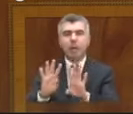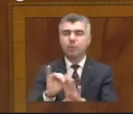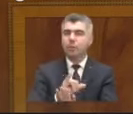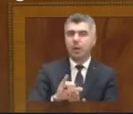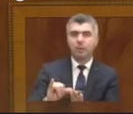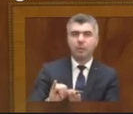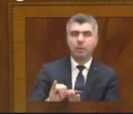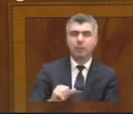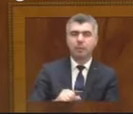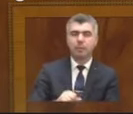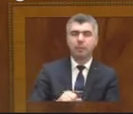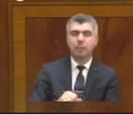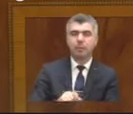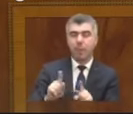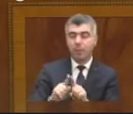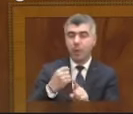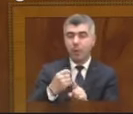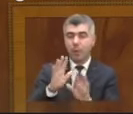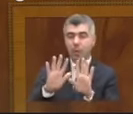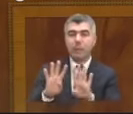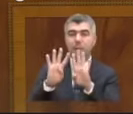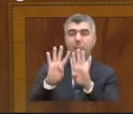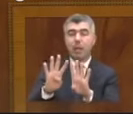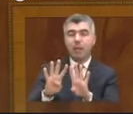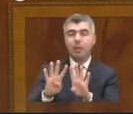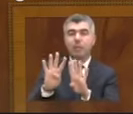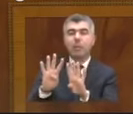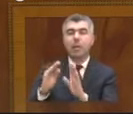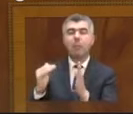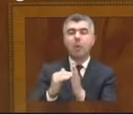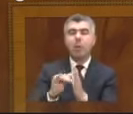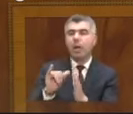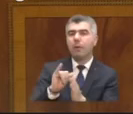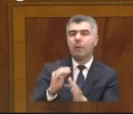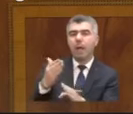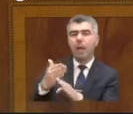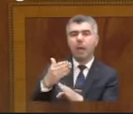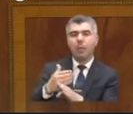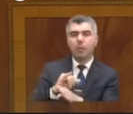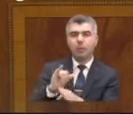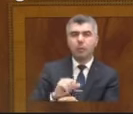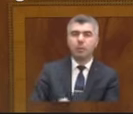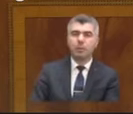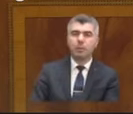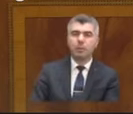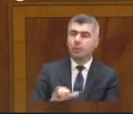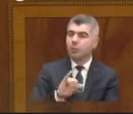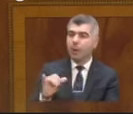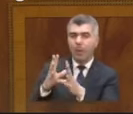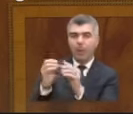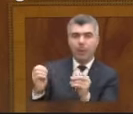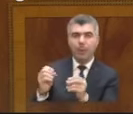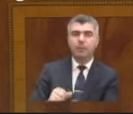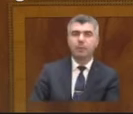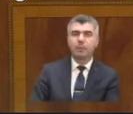الى الاخوه اللي كيقولوا لنا 18 قولوا لنا هذيك 8 مليون كي كنتوا كتخدموا معاها من بعد، حنا ما لقيناهاش.